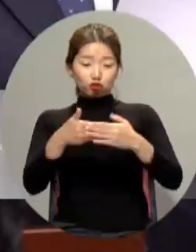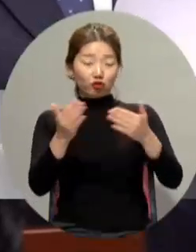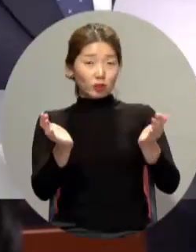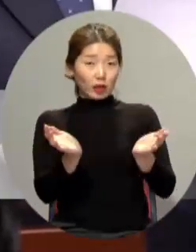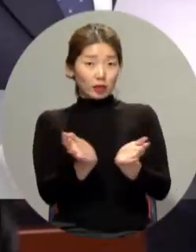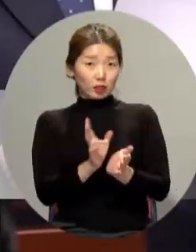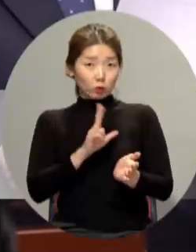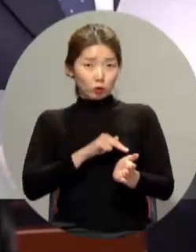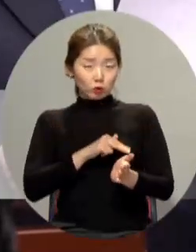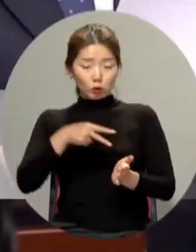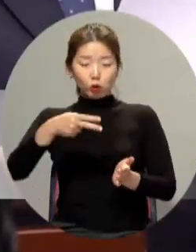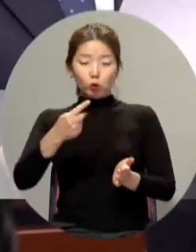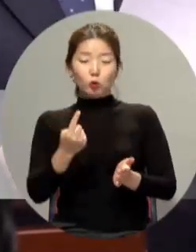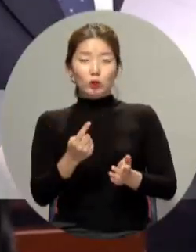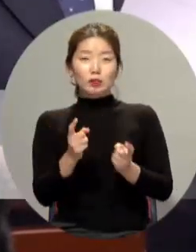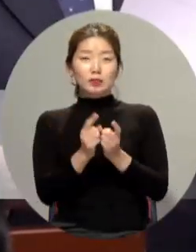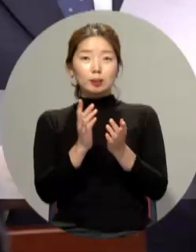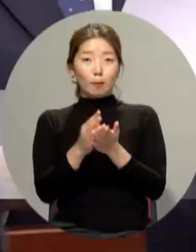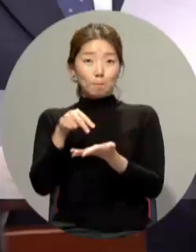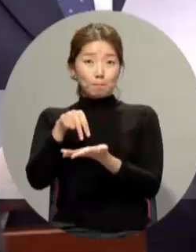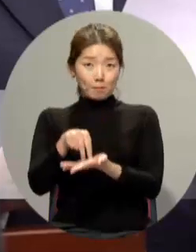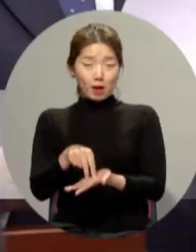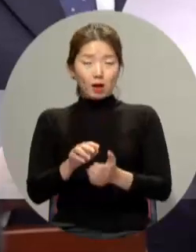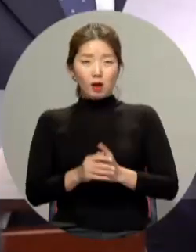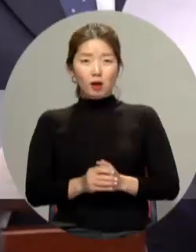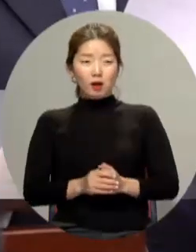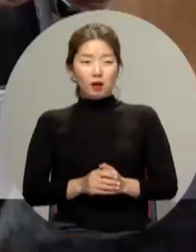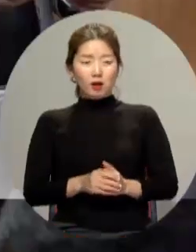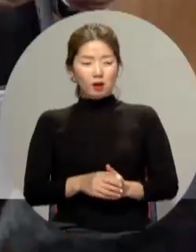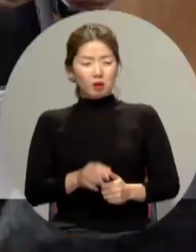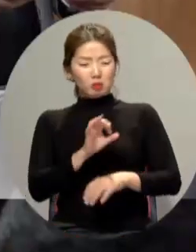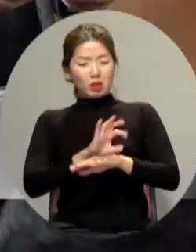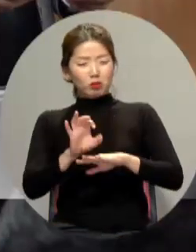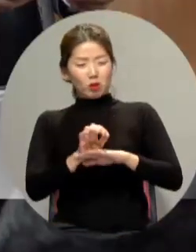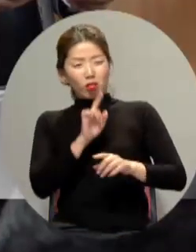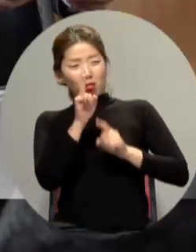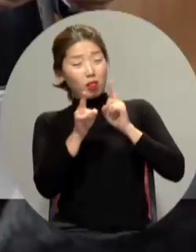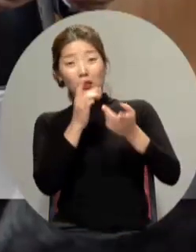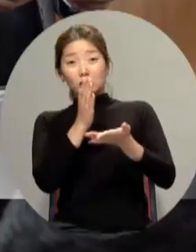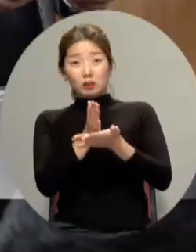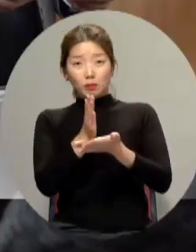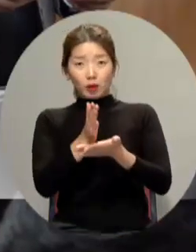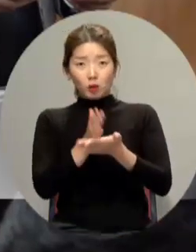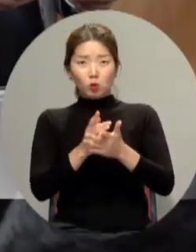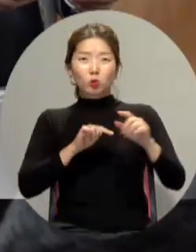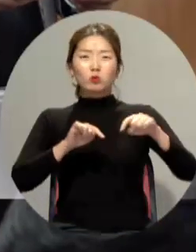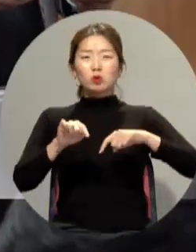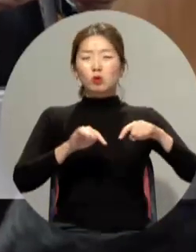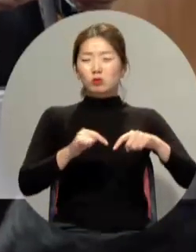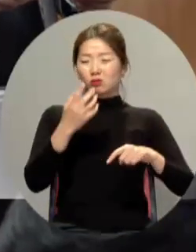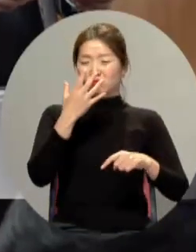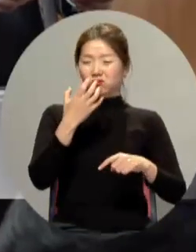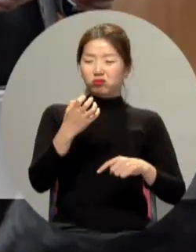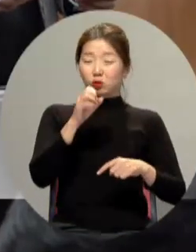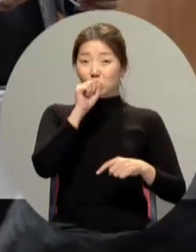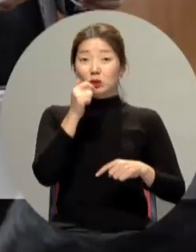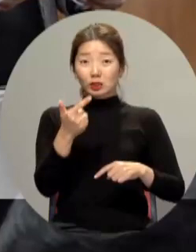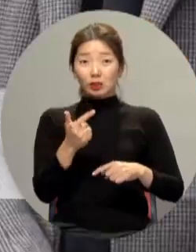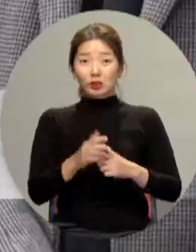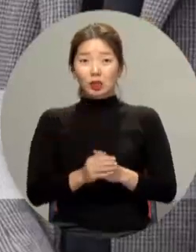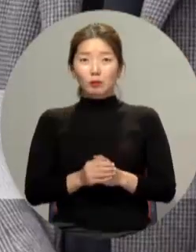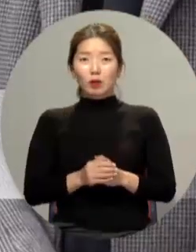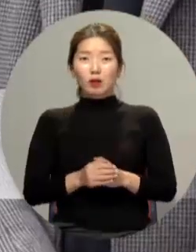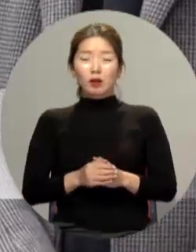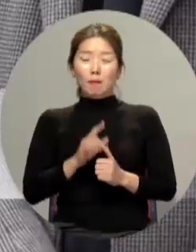의원들은 오늘 도의회에서 기자 회견을 열고 아니면 말고식의 고소 고발전 정치 혐오를 부추기는 선거에 적폐라며